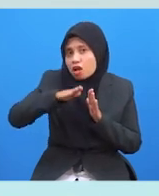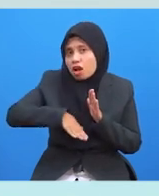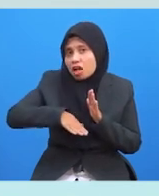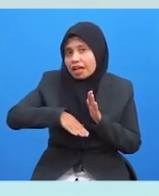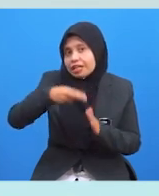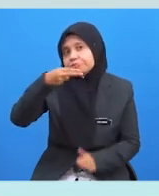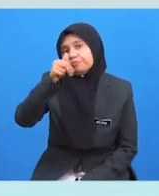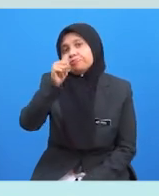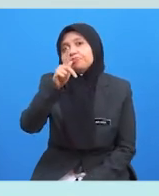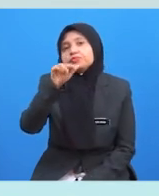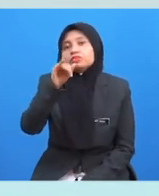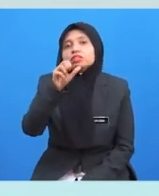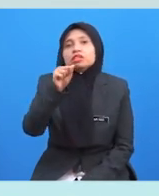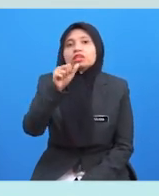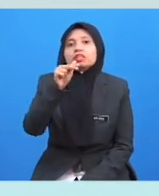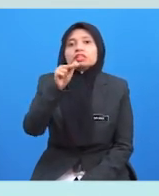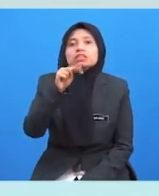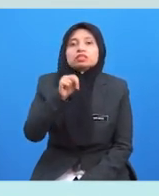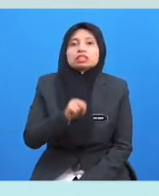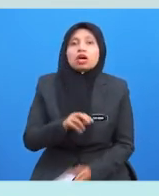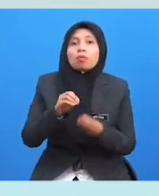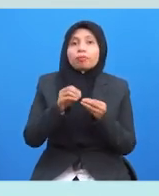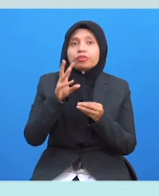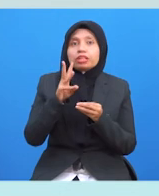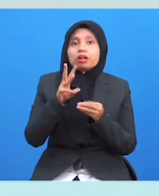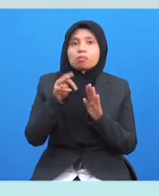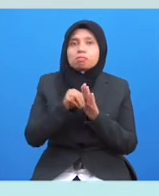mengurangkan hakisan. Yang keenam,